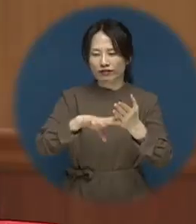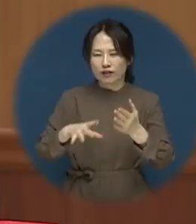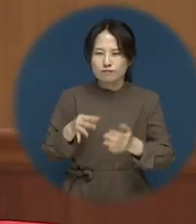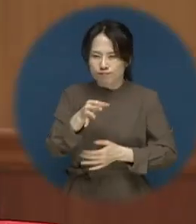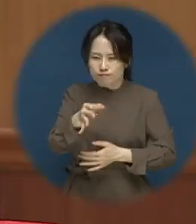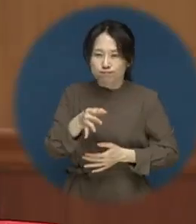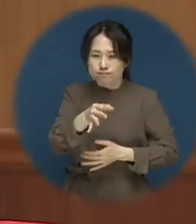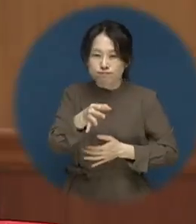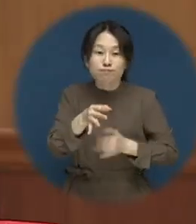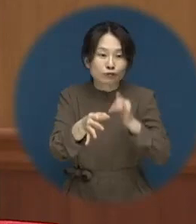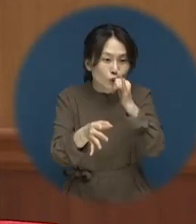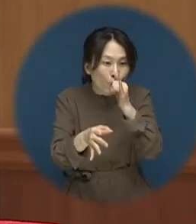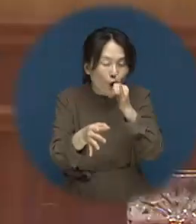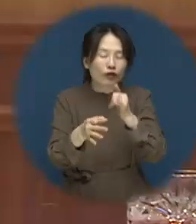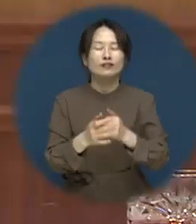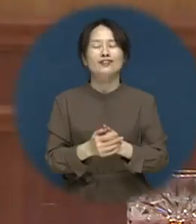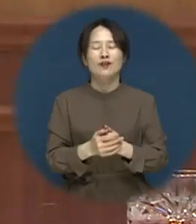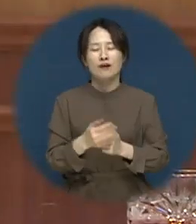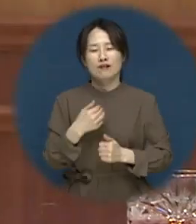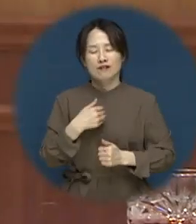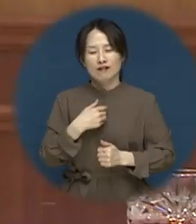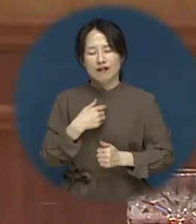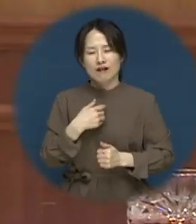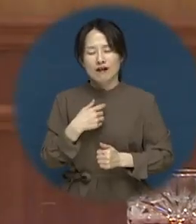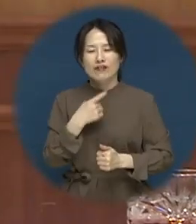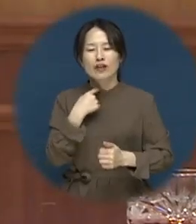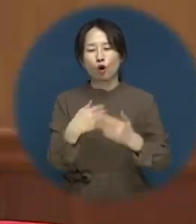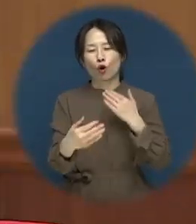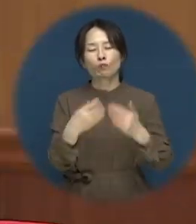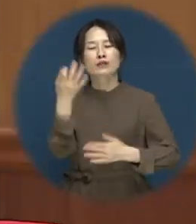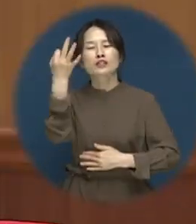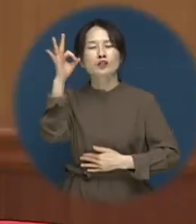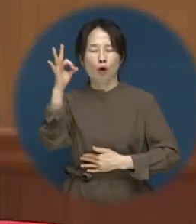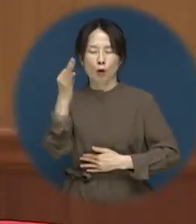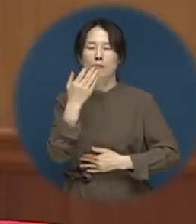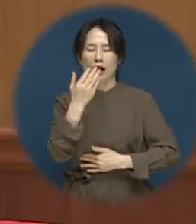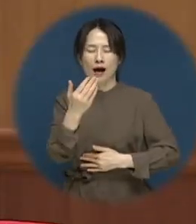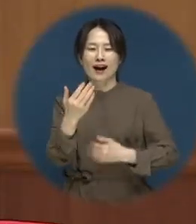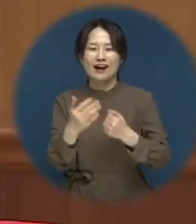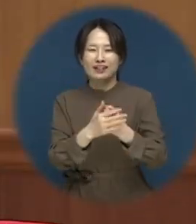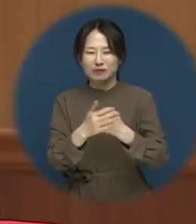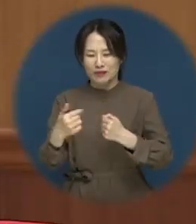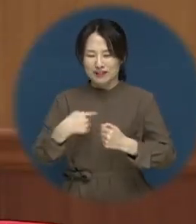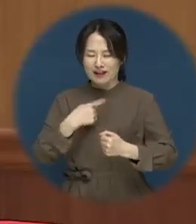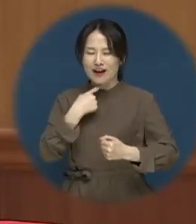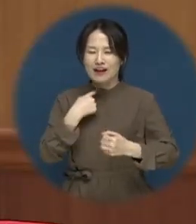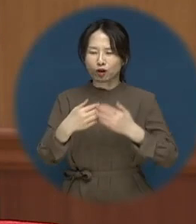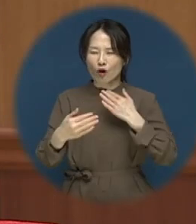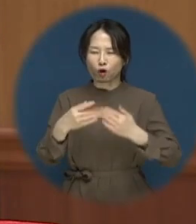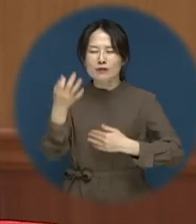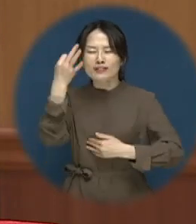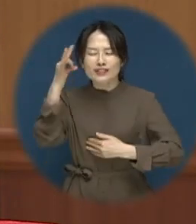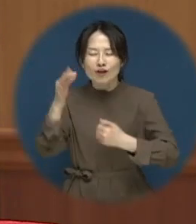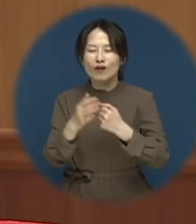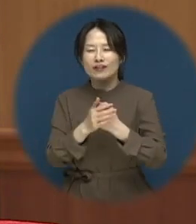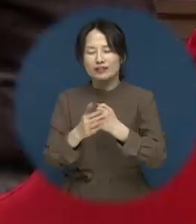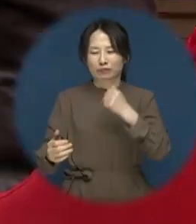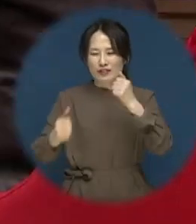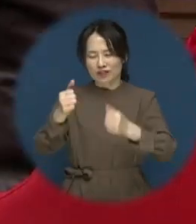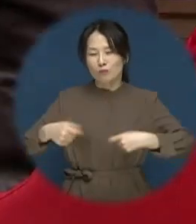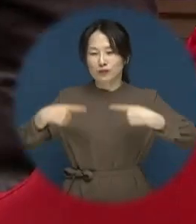이제 세무서에서 경력을 증명해 주는 거예요. 인정되는군요. 네. 예. 그래서 다행히 이제 그런 것, 경력을 인정받아서 시험을 다 봤죠.